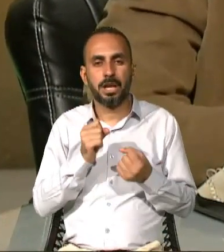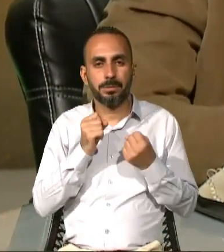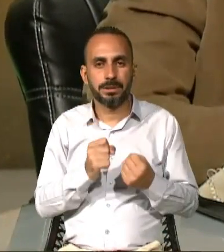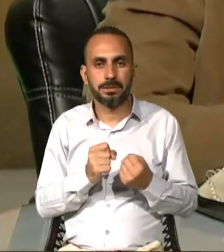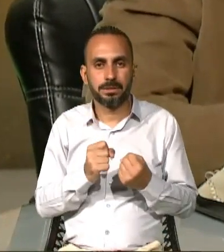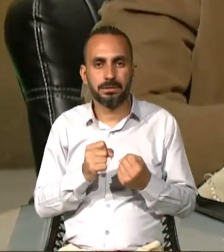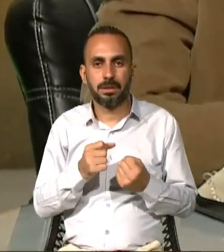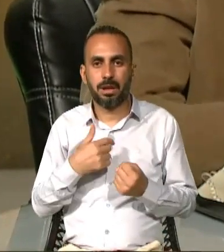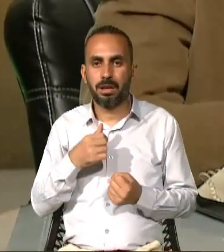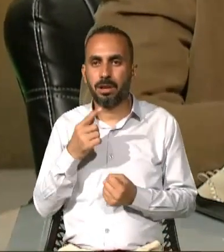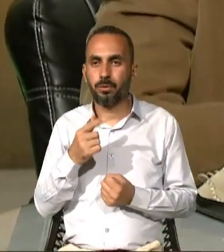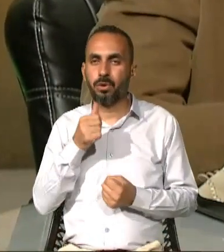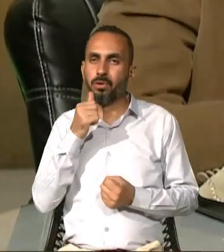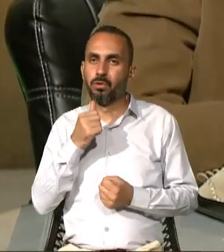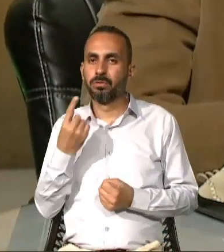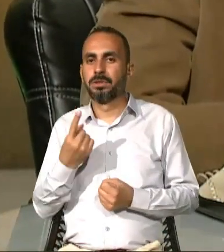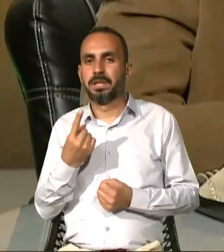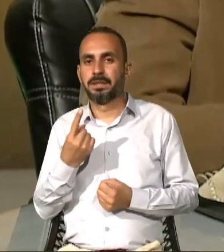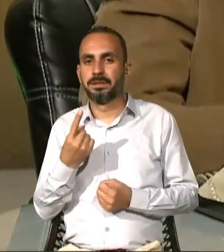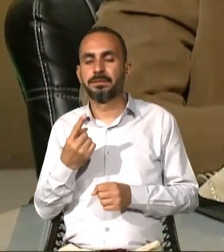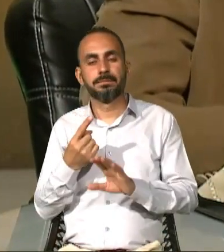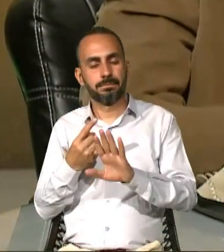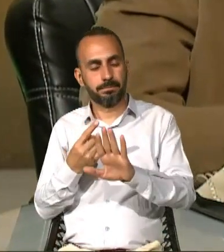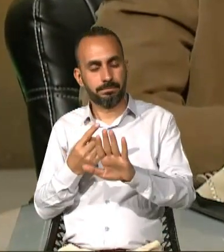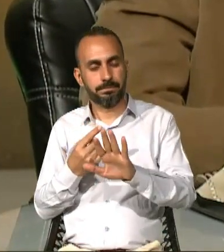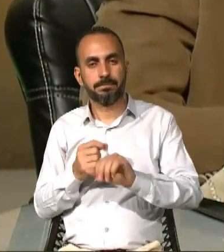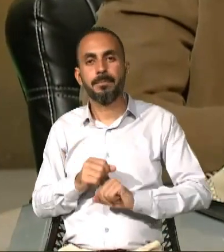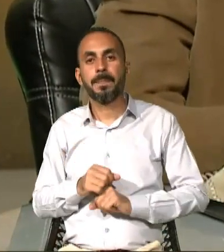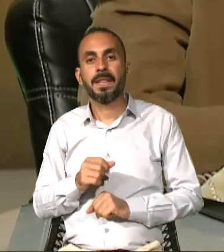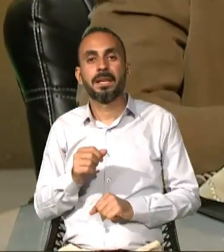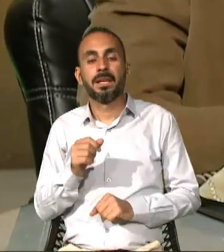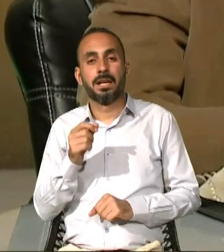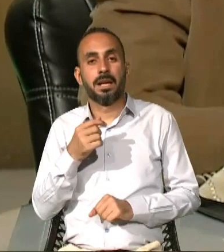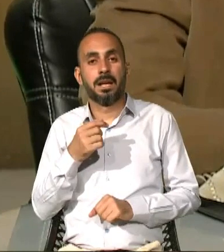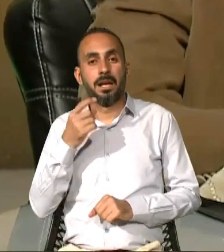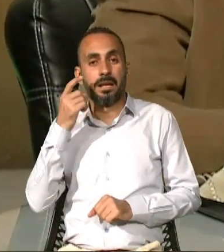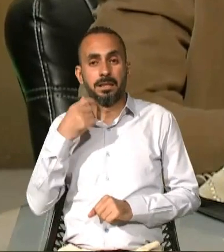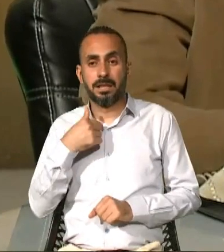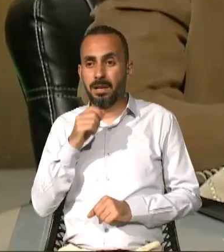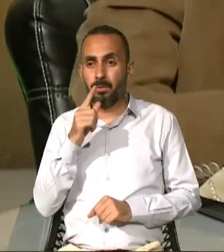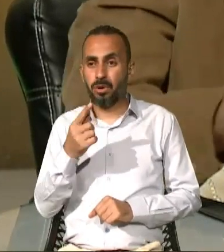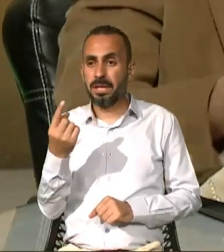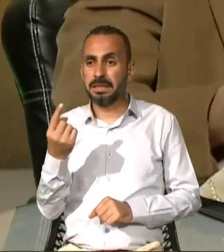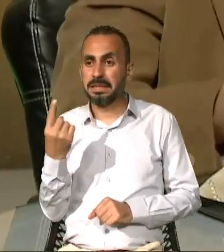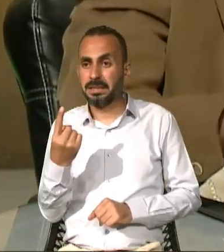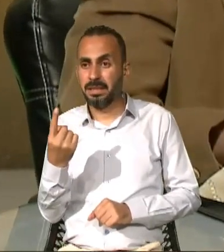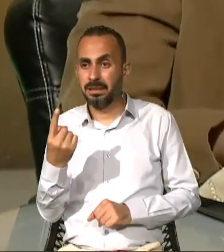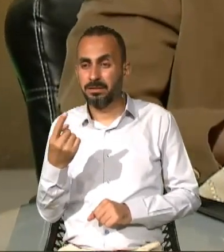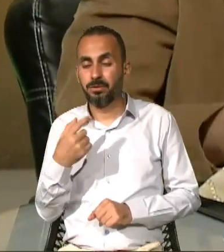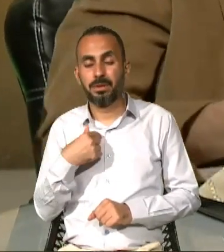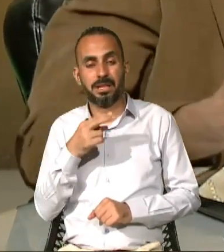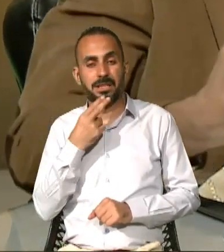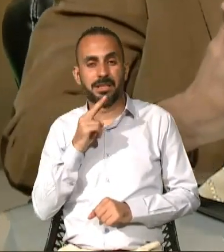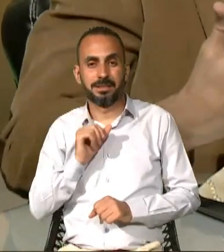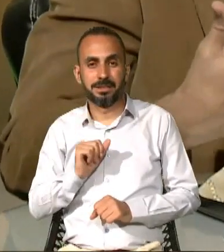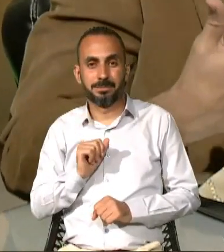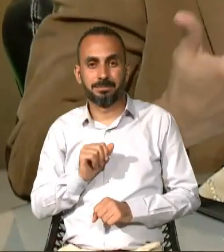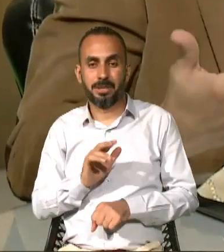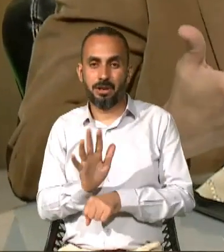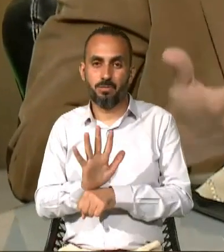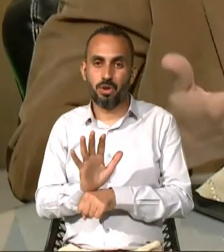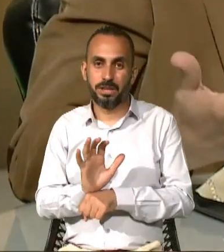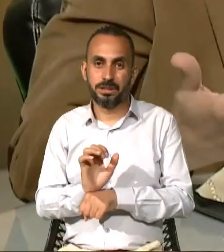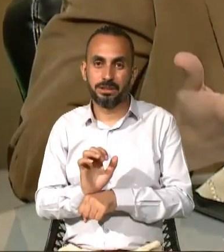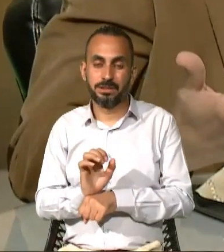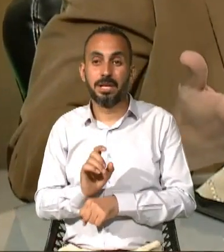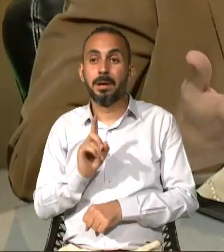بقول صعب. كده صعب شويه، ولو قلت ان الصبر صعب سهل ابقى بخدع نفسي. بس انا عايز اقول جمله اجمل،